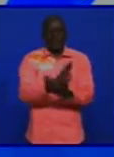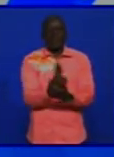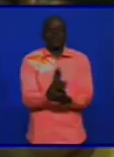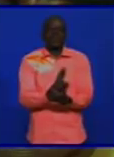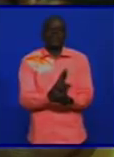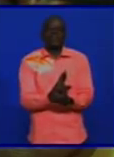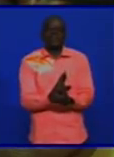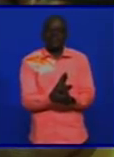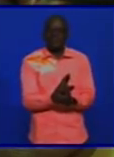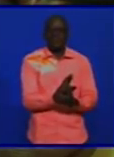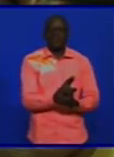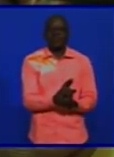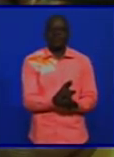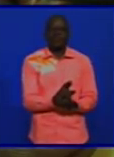Soubeiga.